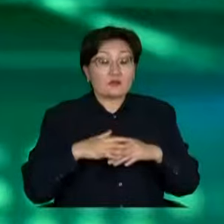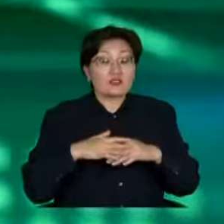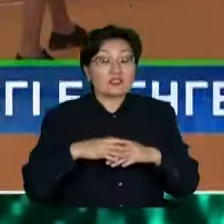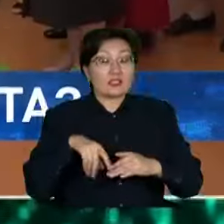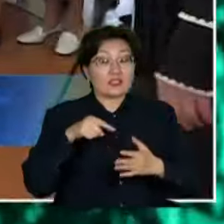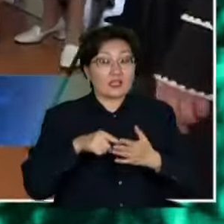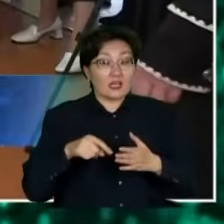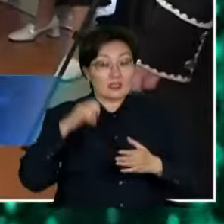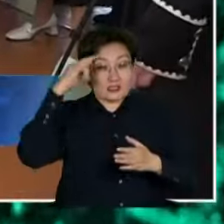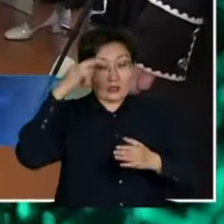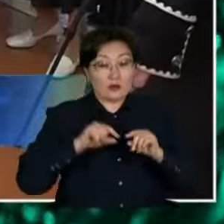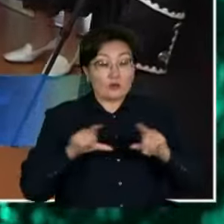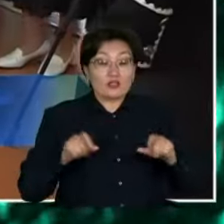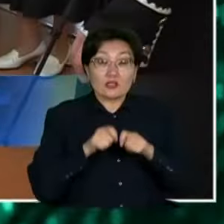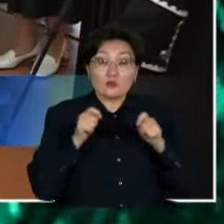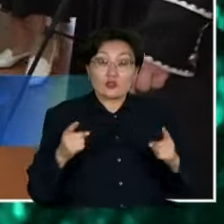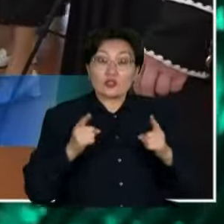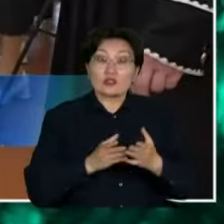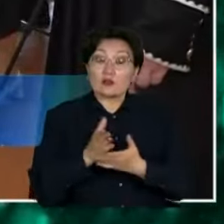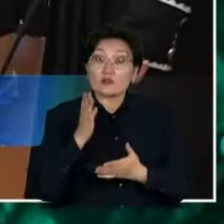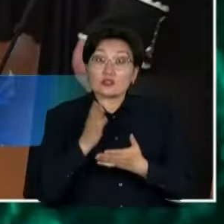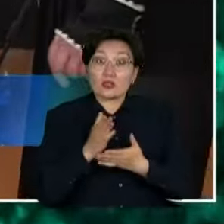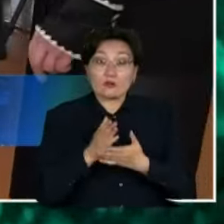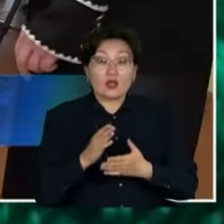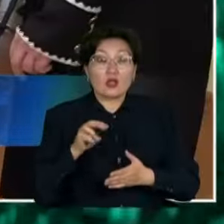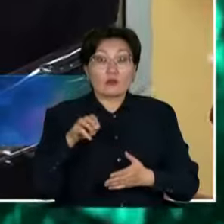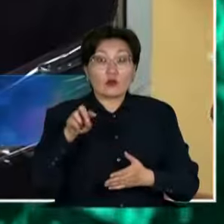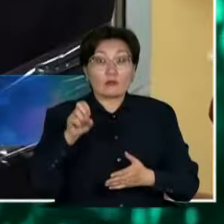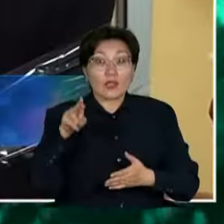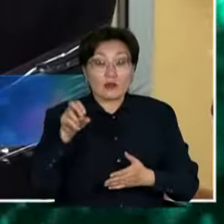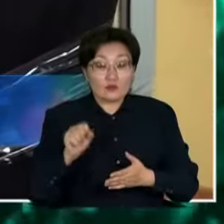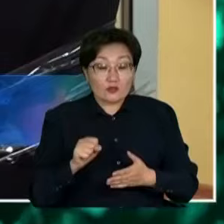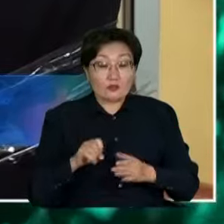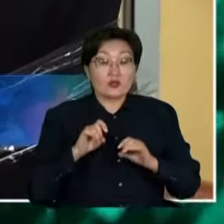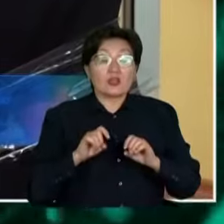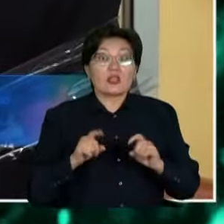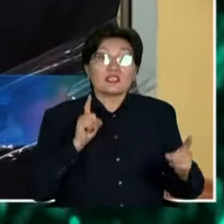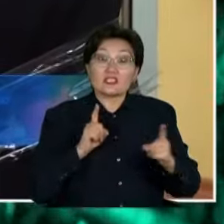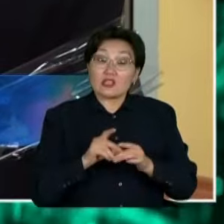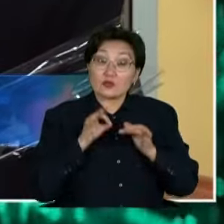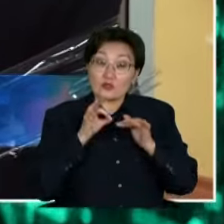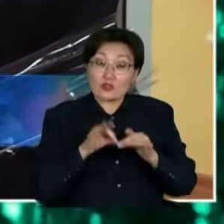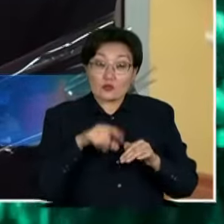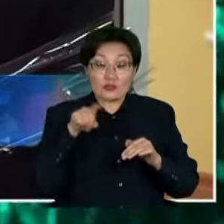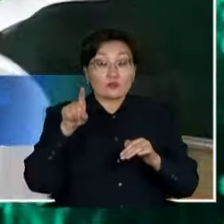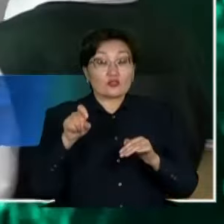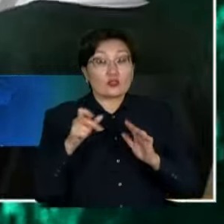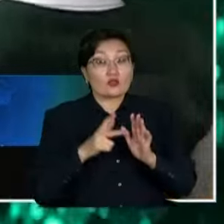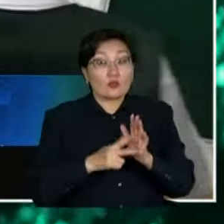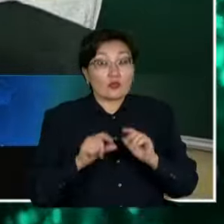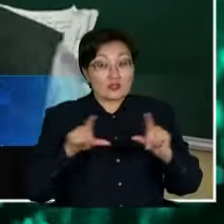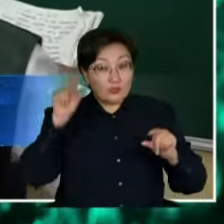қазақ мектептерінің ашылуына елеулі үлес қосқан ханымқыз Мұратбекова мен танымдық кездесу өтті. Нөмірі 180-ші